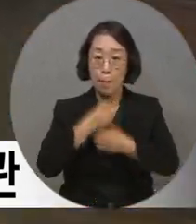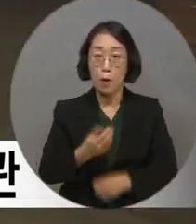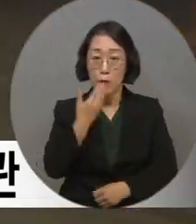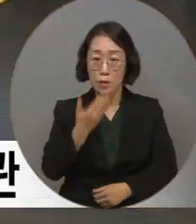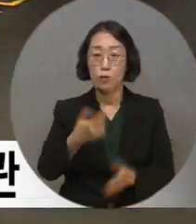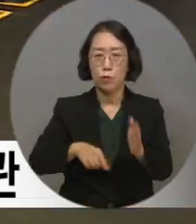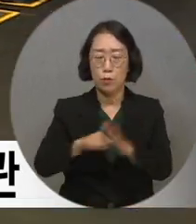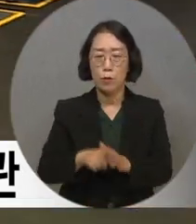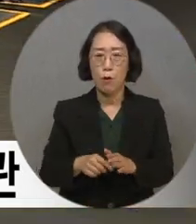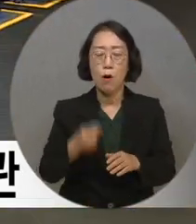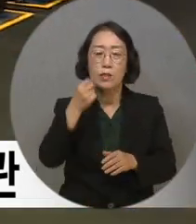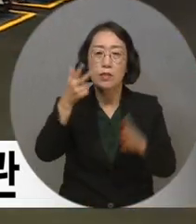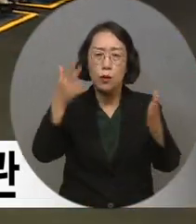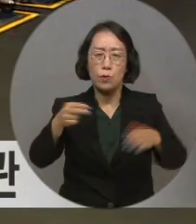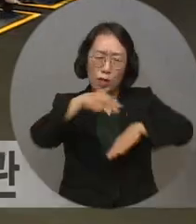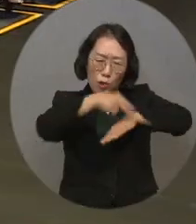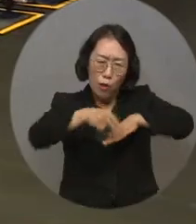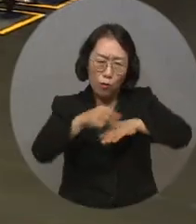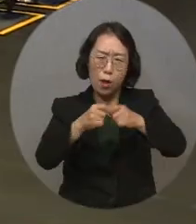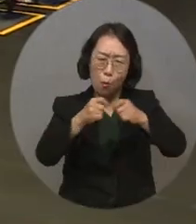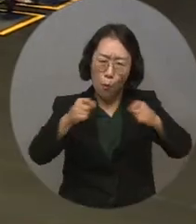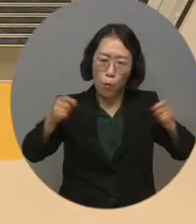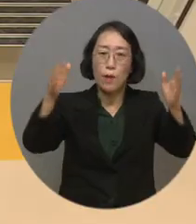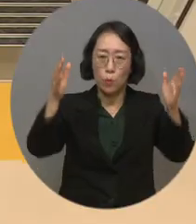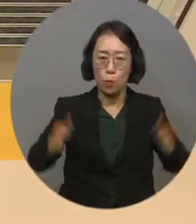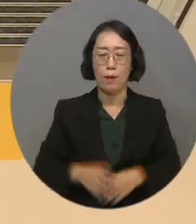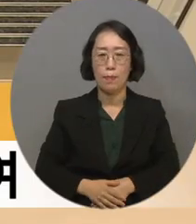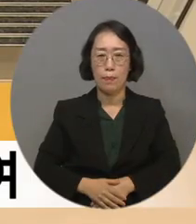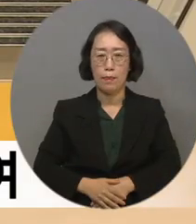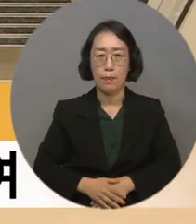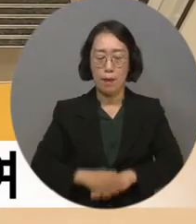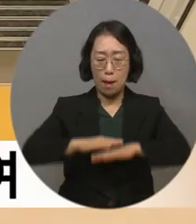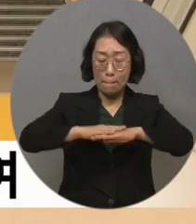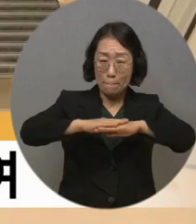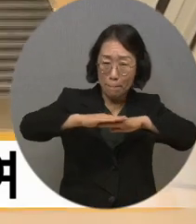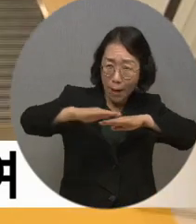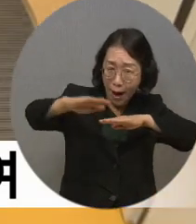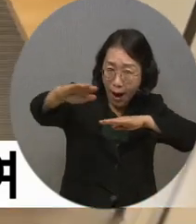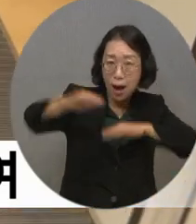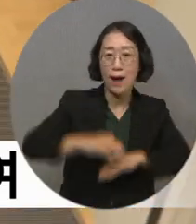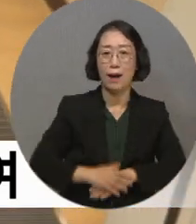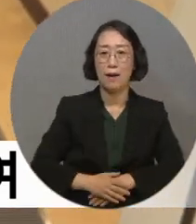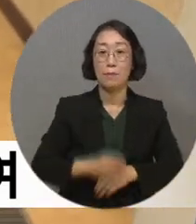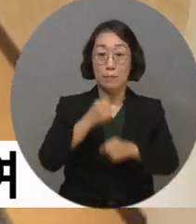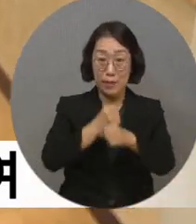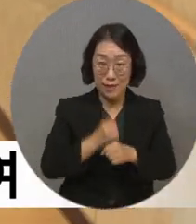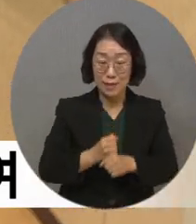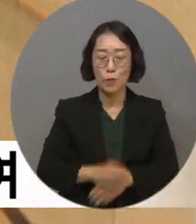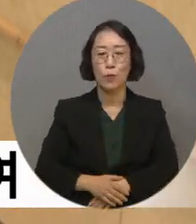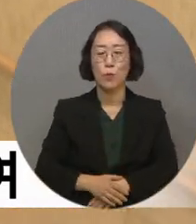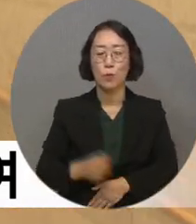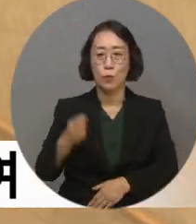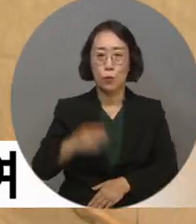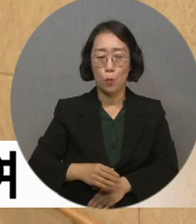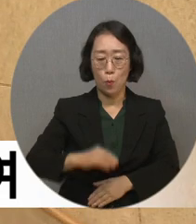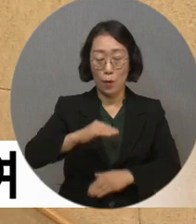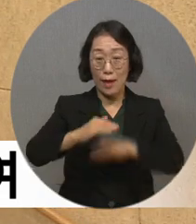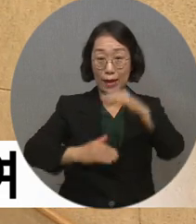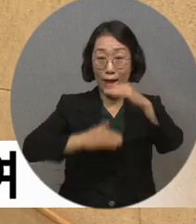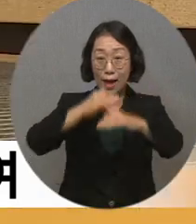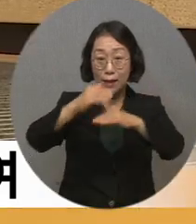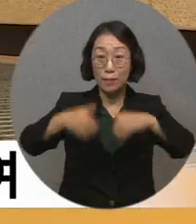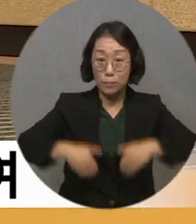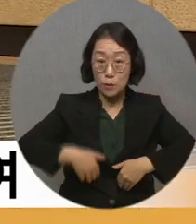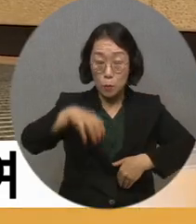설계 기간만 7개월이 걸렸습니다. 높낮이 차이를 없애 바닥을 평평하게 만들고 계단이 필요한